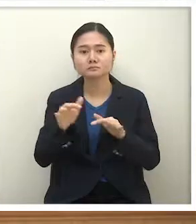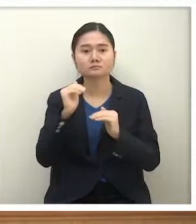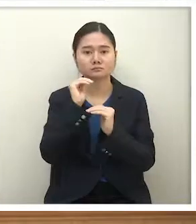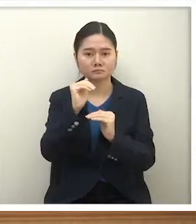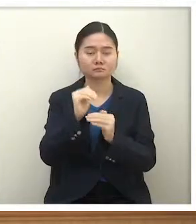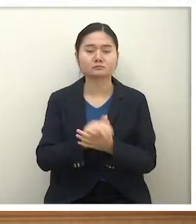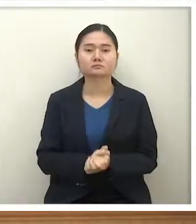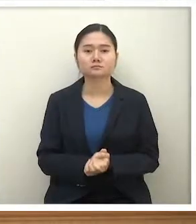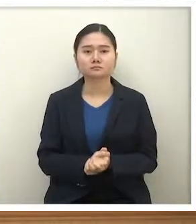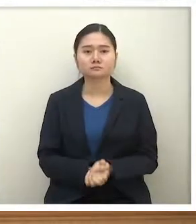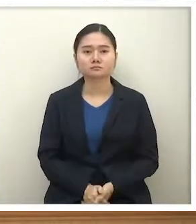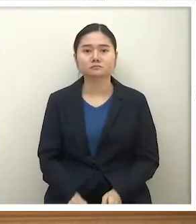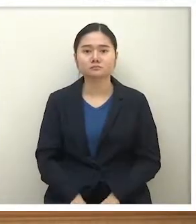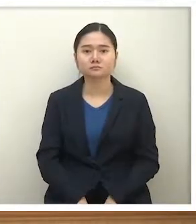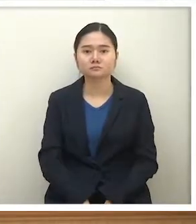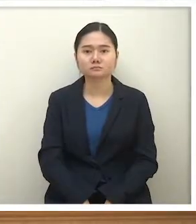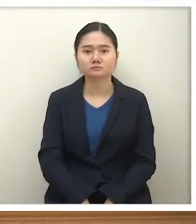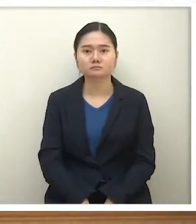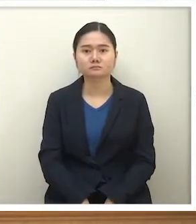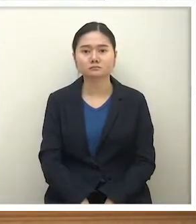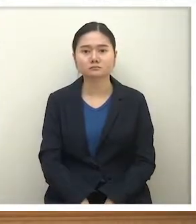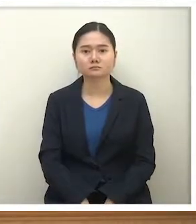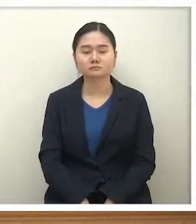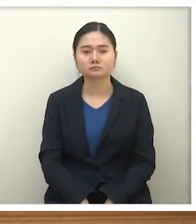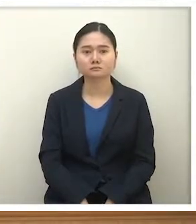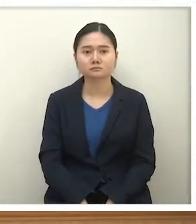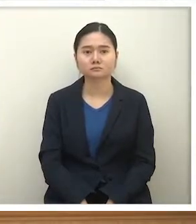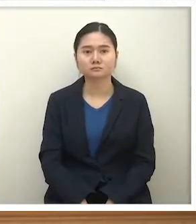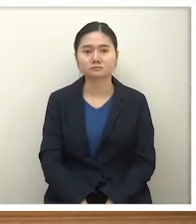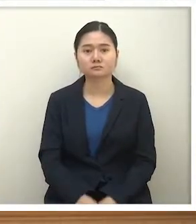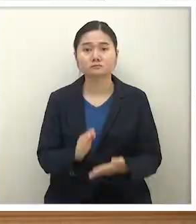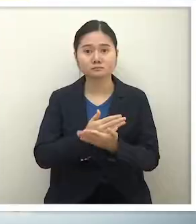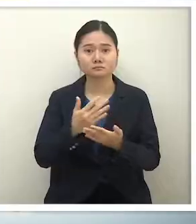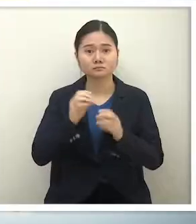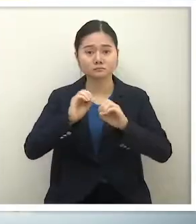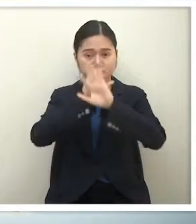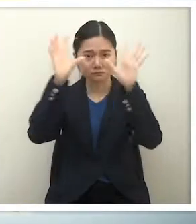าณนี้ทีนี้ก็จะเป็นตัวแบ่งท้องฟ้ากับดิน